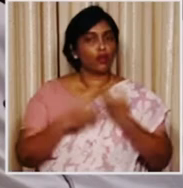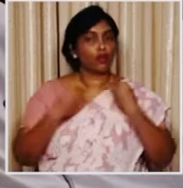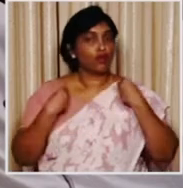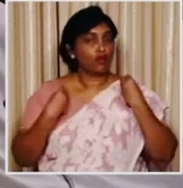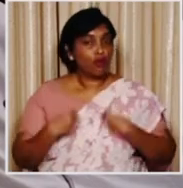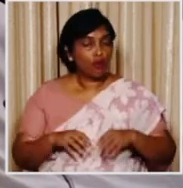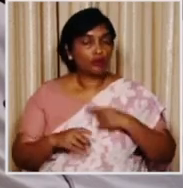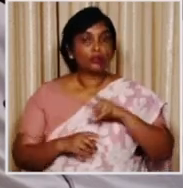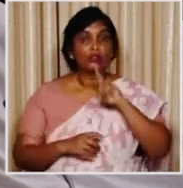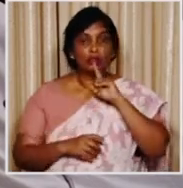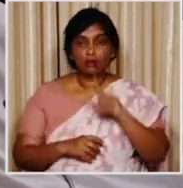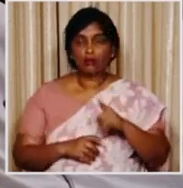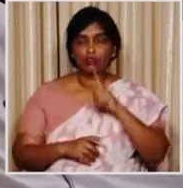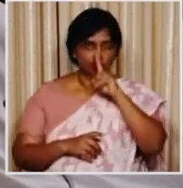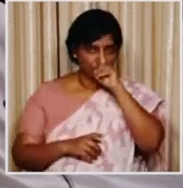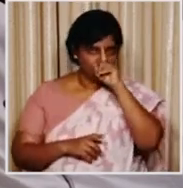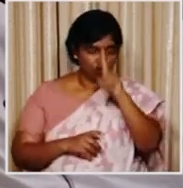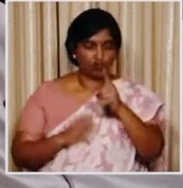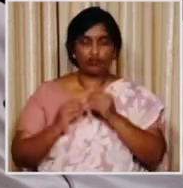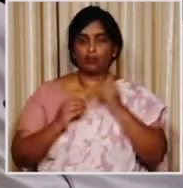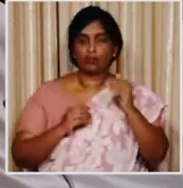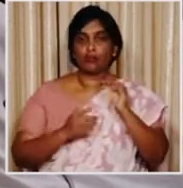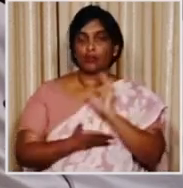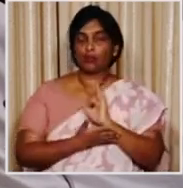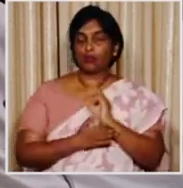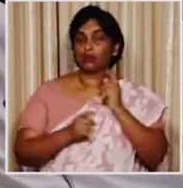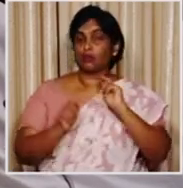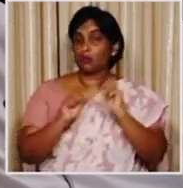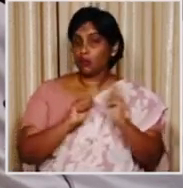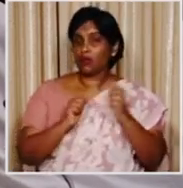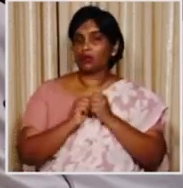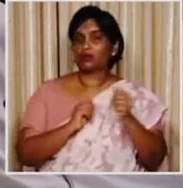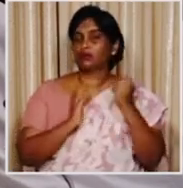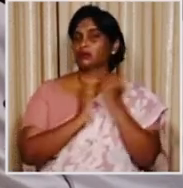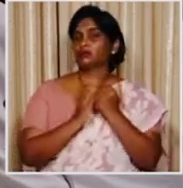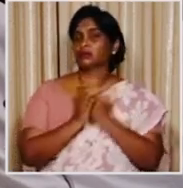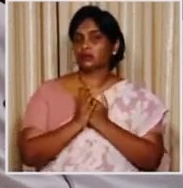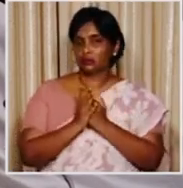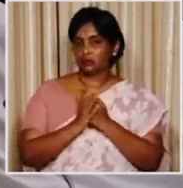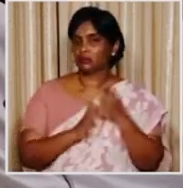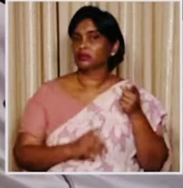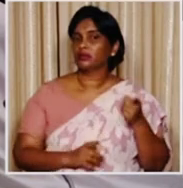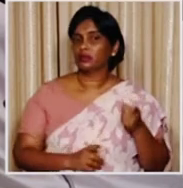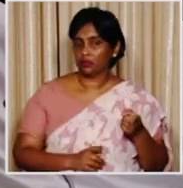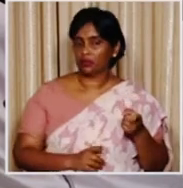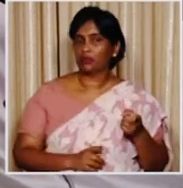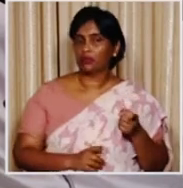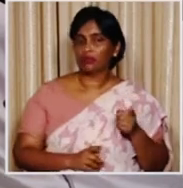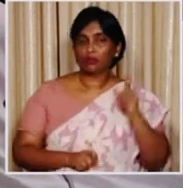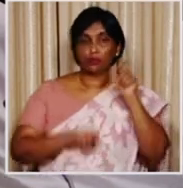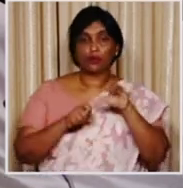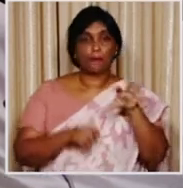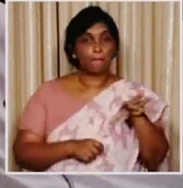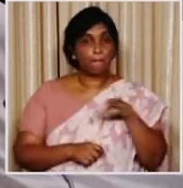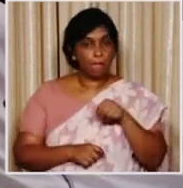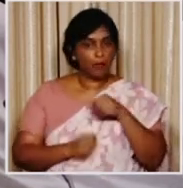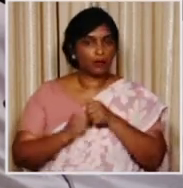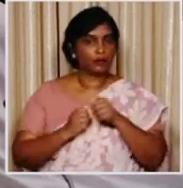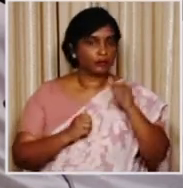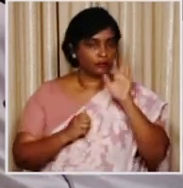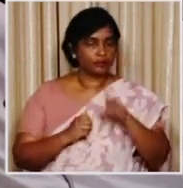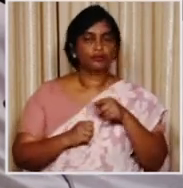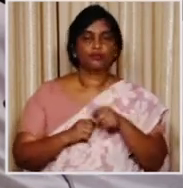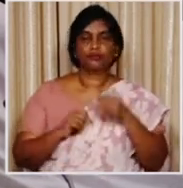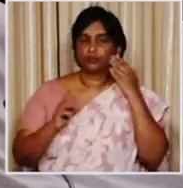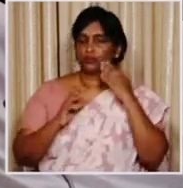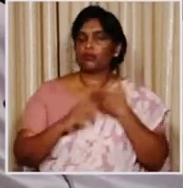වුණායි කිව්වහම සුමානයකින් බුදු පිළිම කඩන වැඩපිළිවෙලකට මේ ඉත්තෝ පාවිච්චි කරගෙන කරපු දේවල්